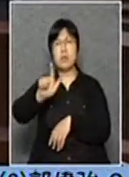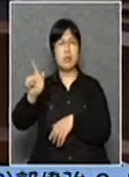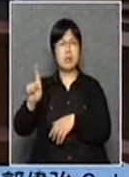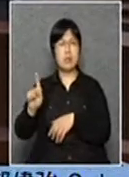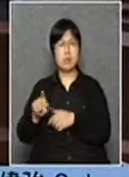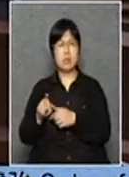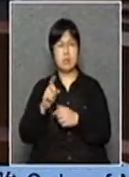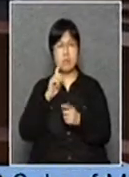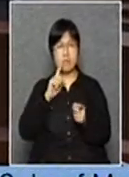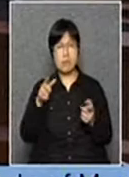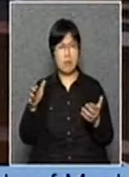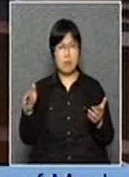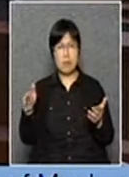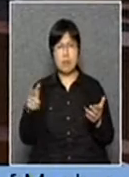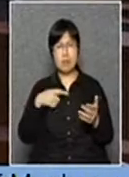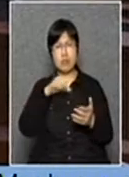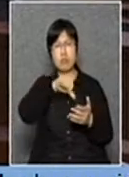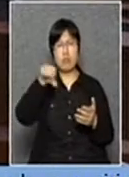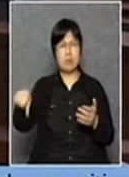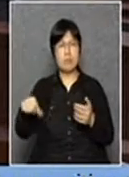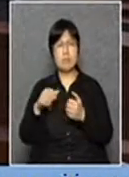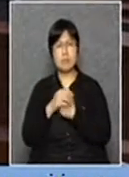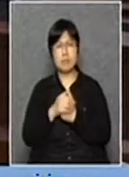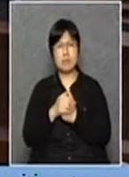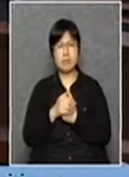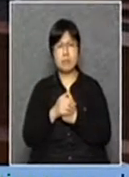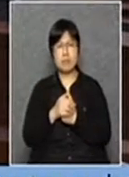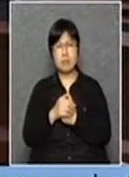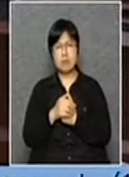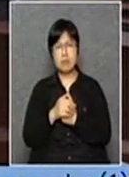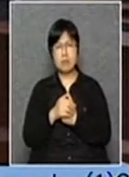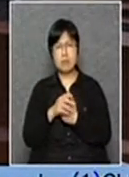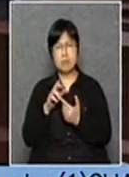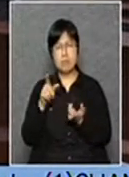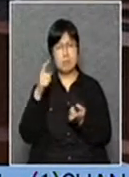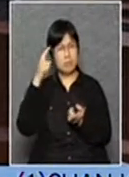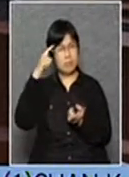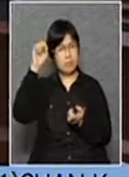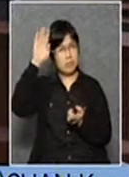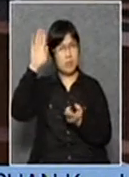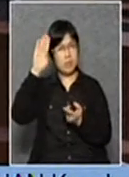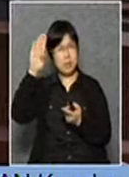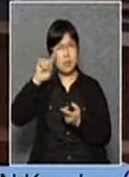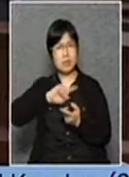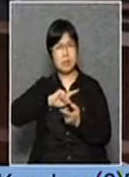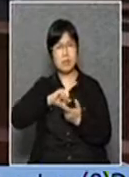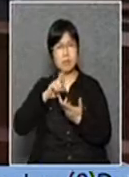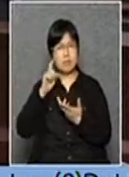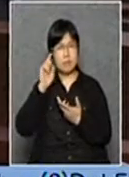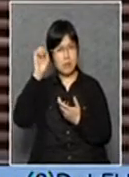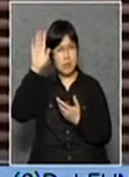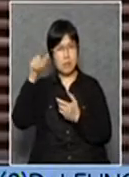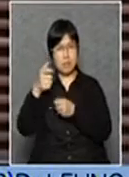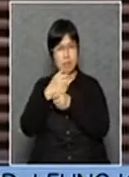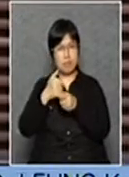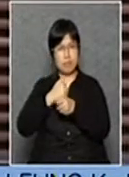係兩邊都衰嘅。咁呢個咁嘅講法咧，我希望即係只係一個陰謀論咧，但係希望財爺有機會嘅